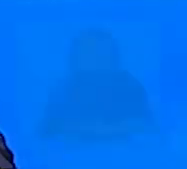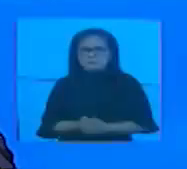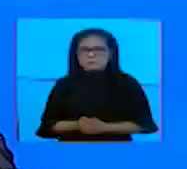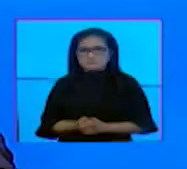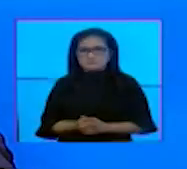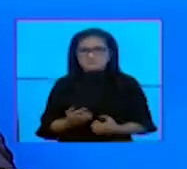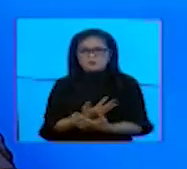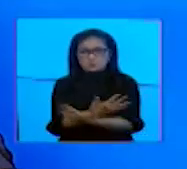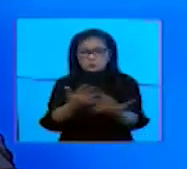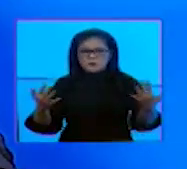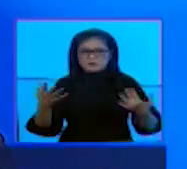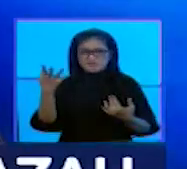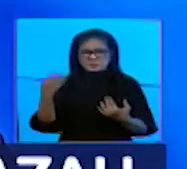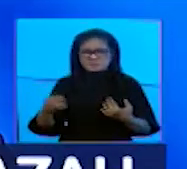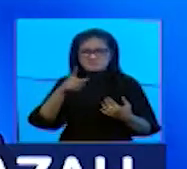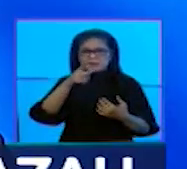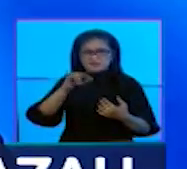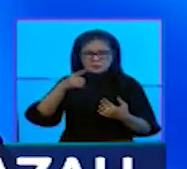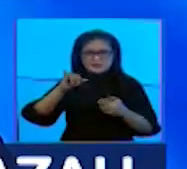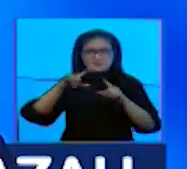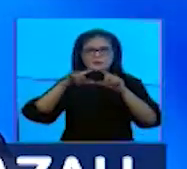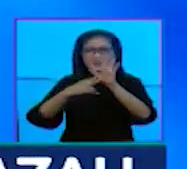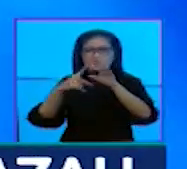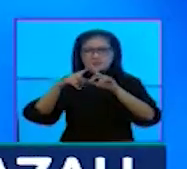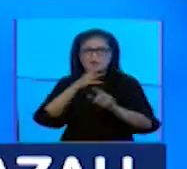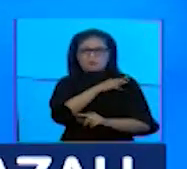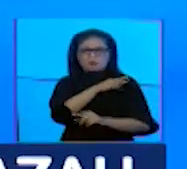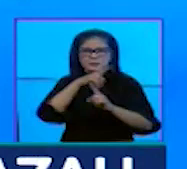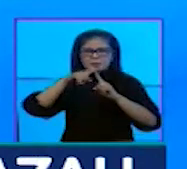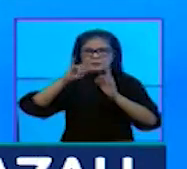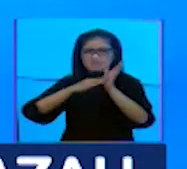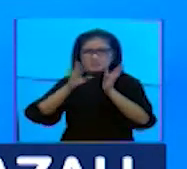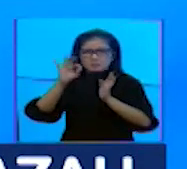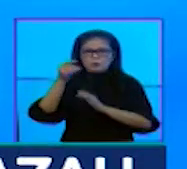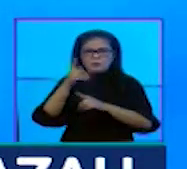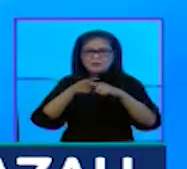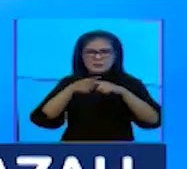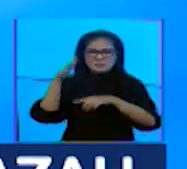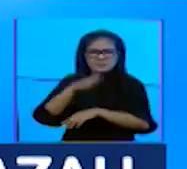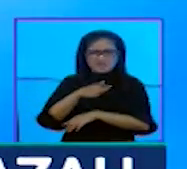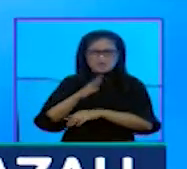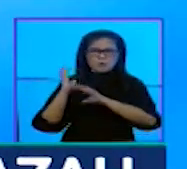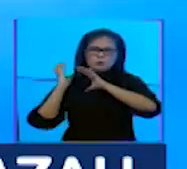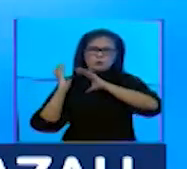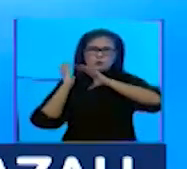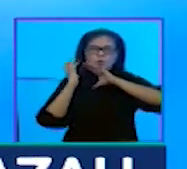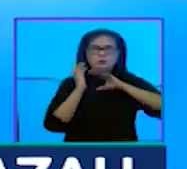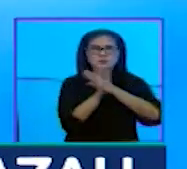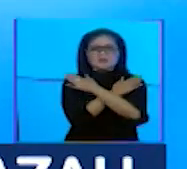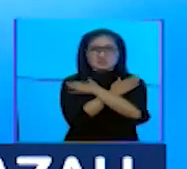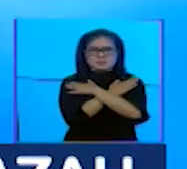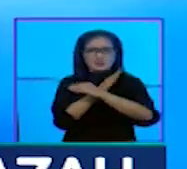Warga desa Liliana, Kabupaten Timor Tengah Selatan, NTT berjibaku menggotong jenazah tokoh adat ke tempat pemakaman. Ketika